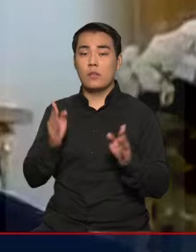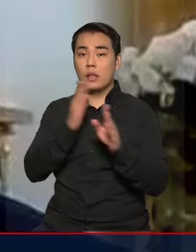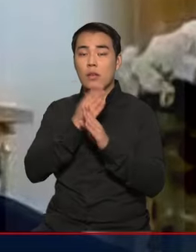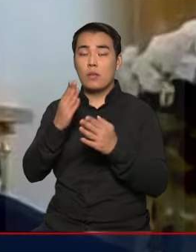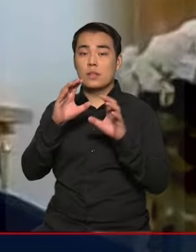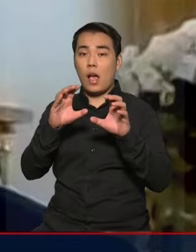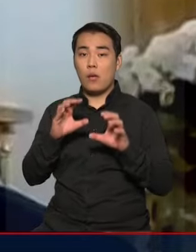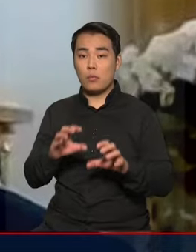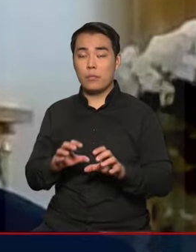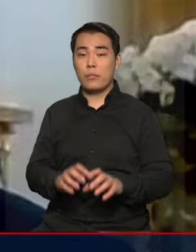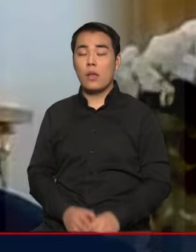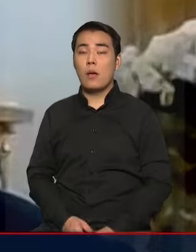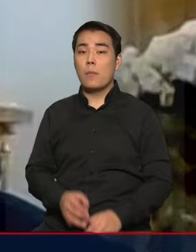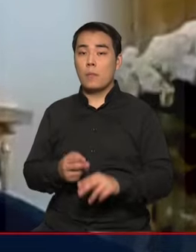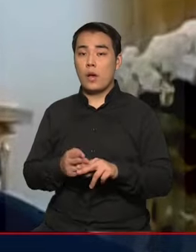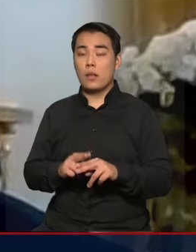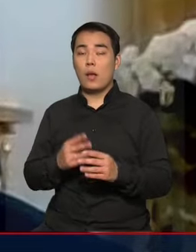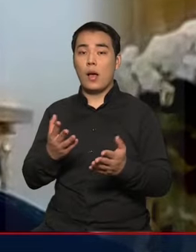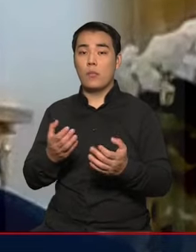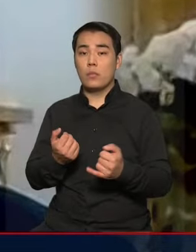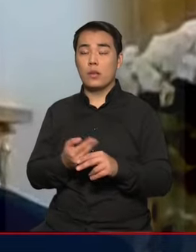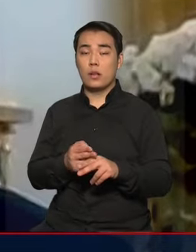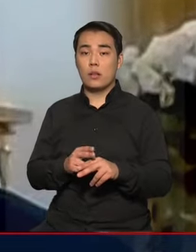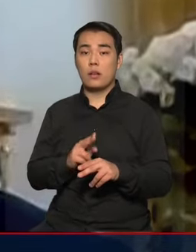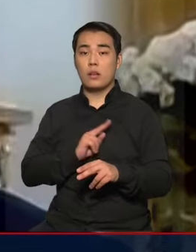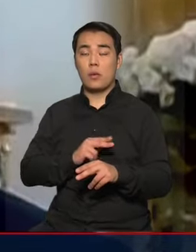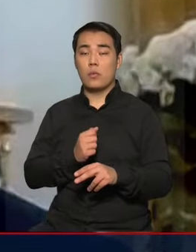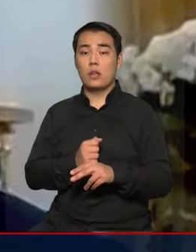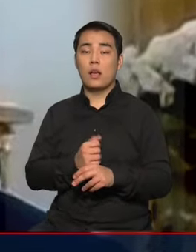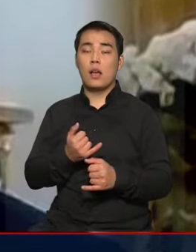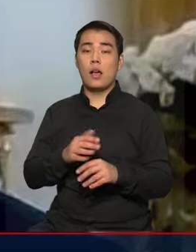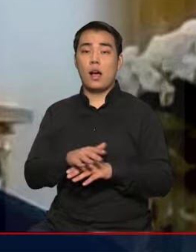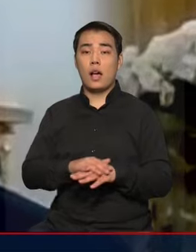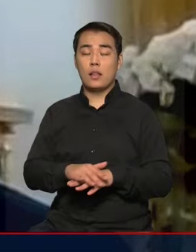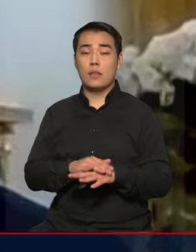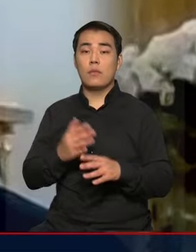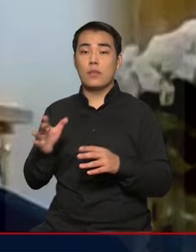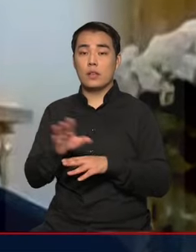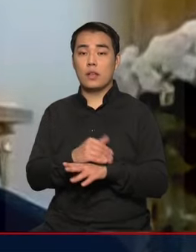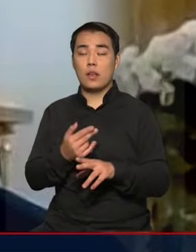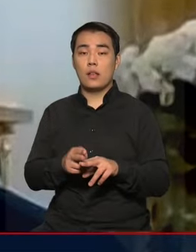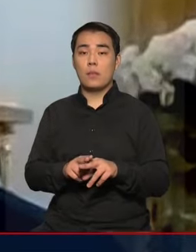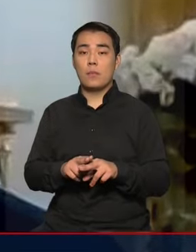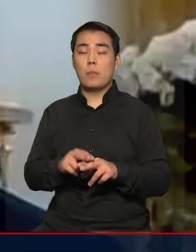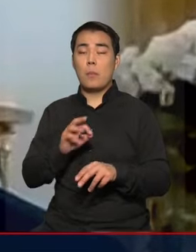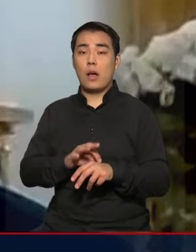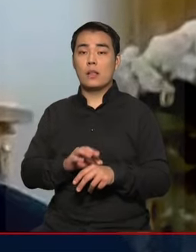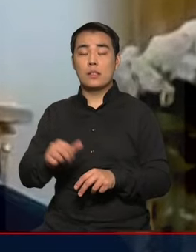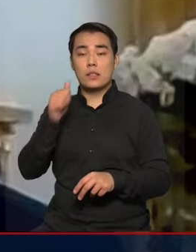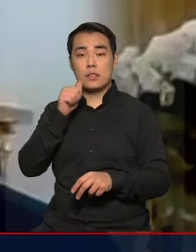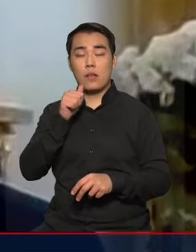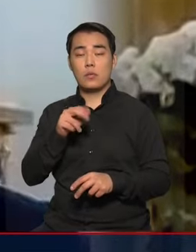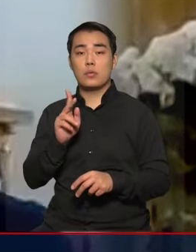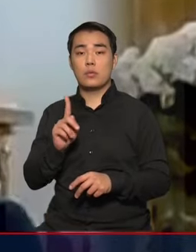заңы. Соны пайдалана отырып, мен халықтың барлығы ауру болып,